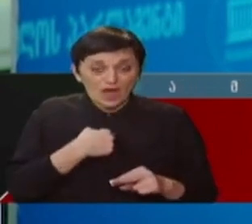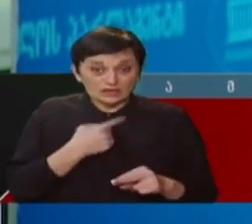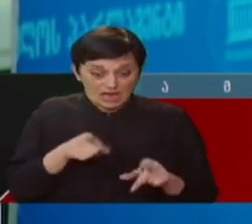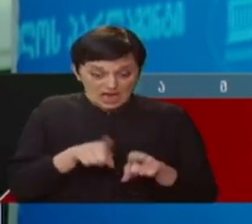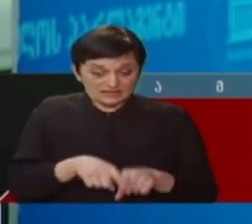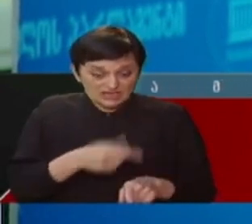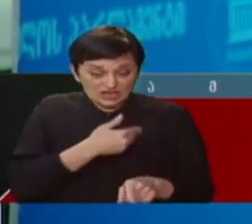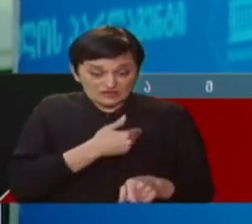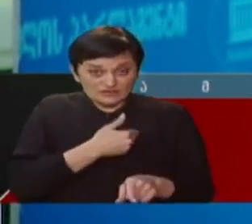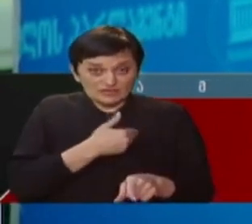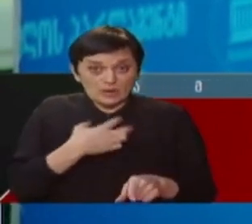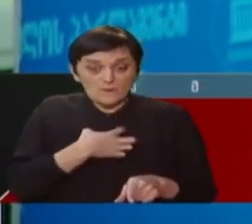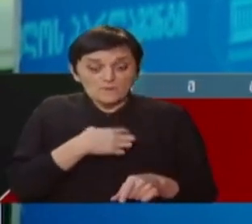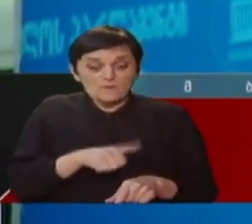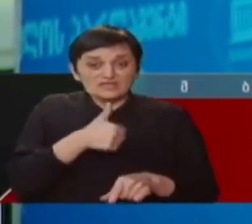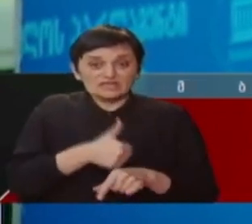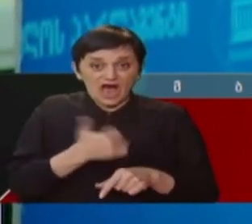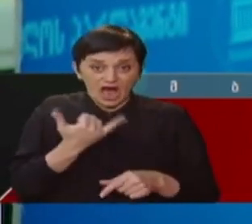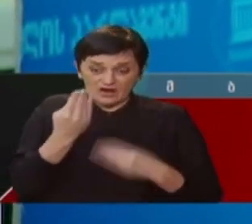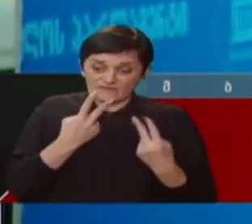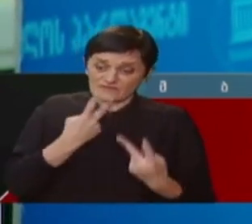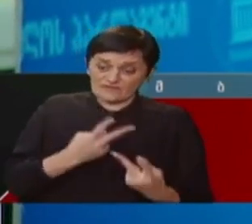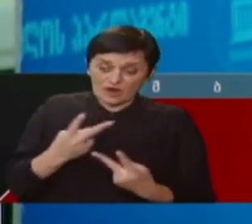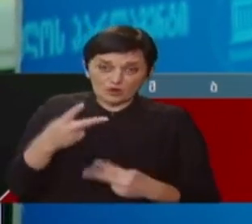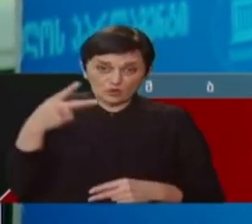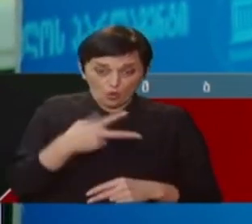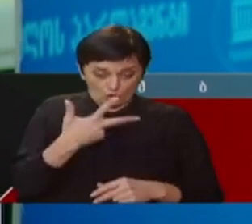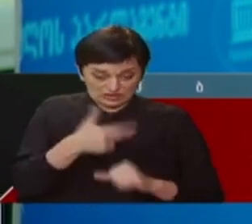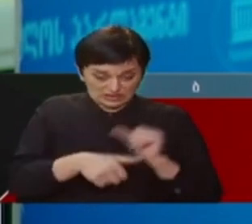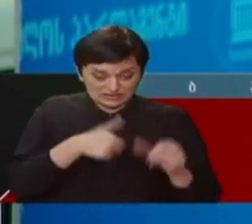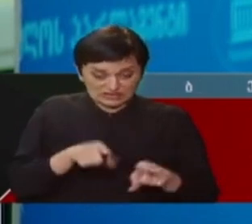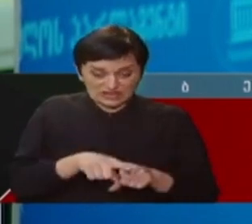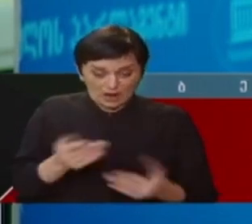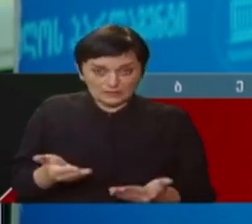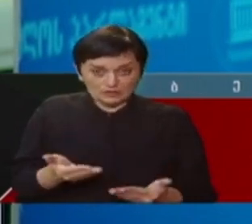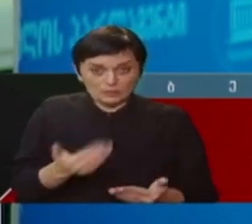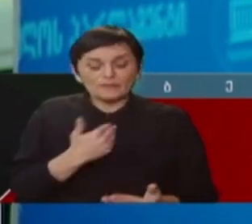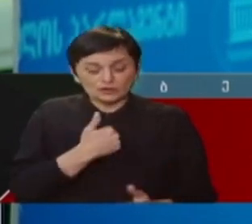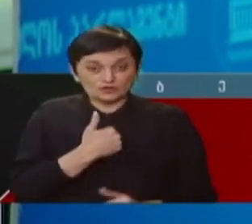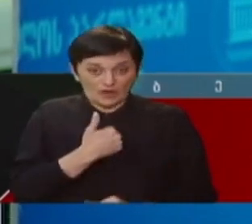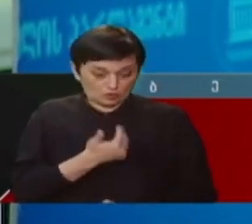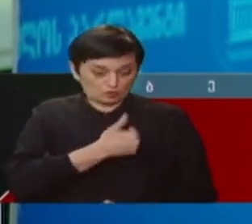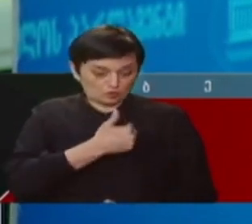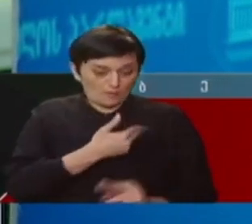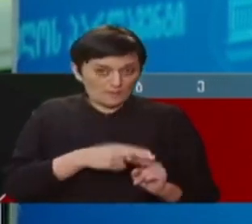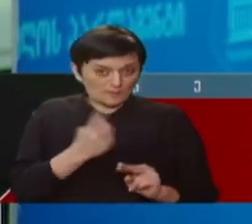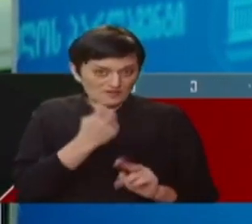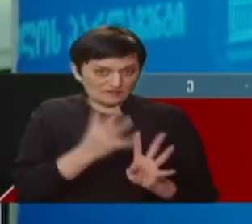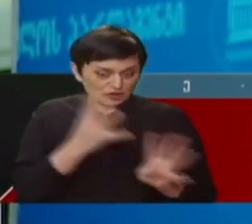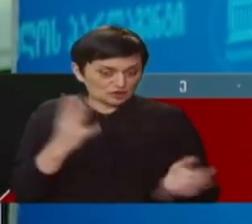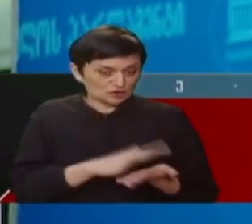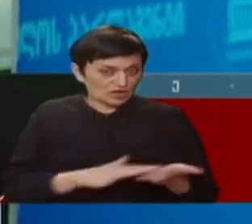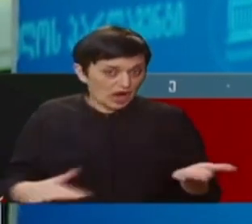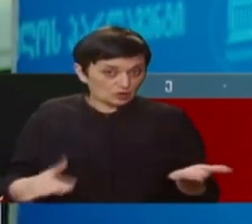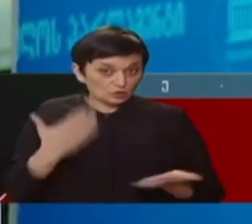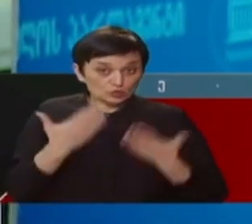გვინდა, ეს არის მთავარი ატრაქციონი, რაც ქვეყანაში ხდება 2023 წელსაც. მაშინ ხო ჩვენ გვდომებია პირველ რიგში ამის გაგრძელება,